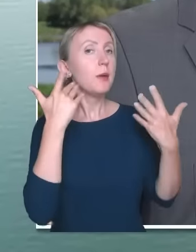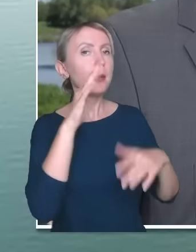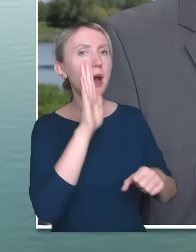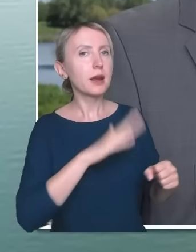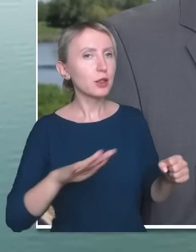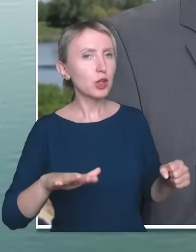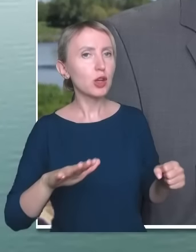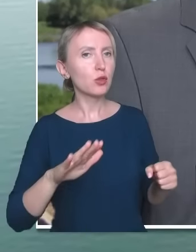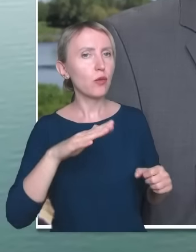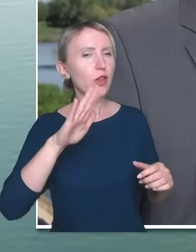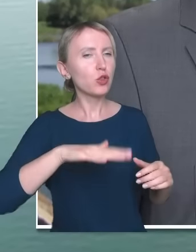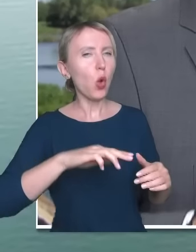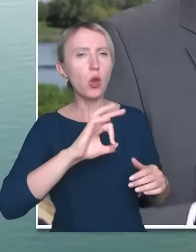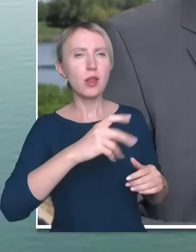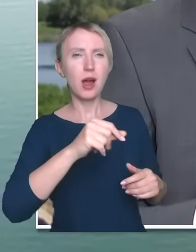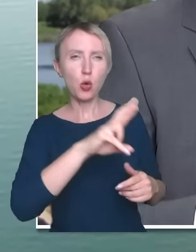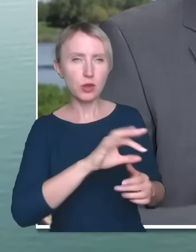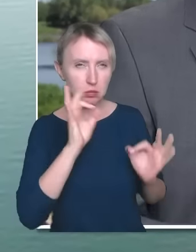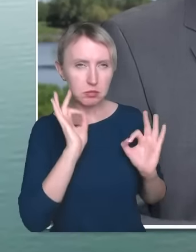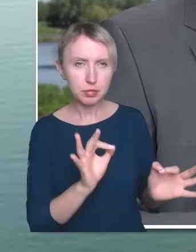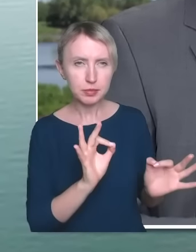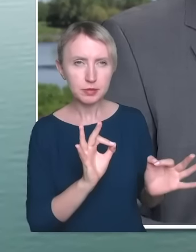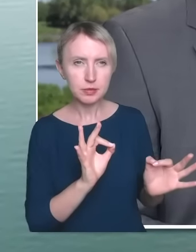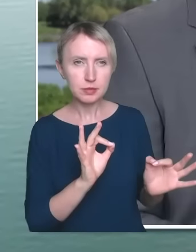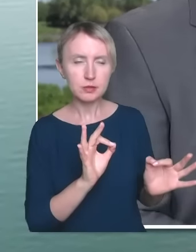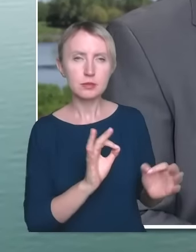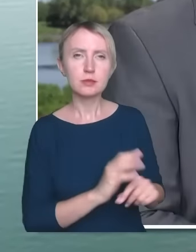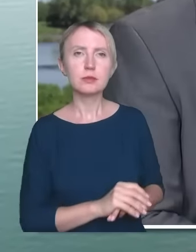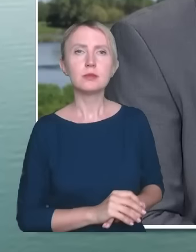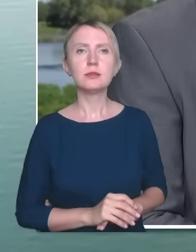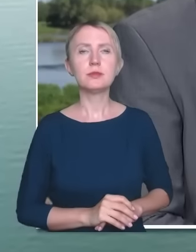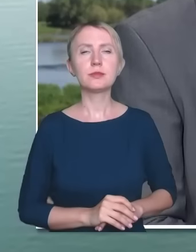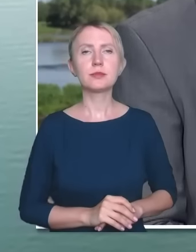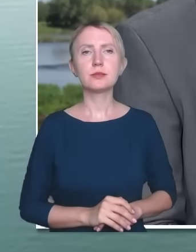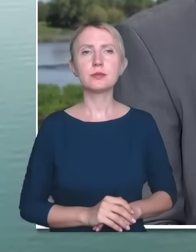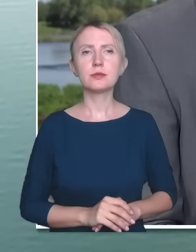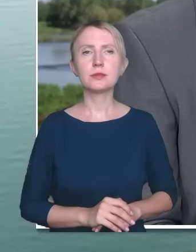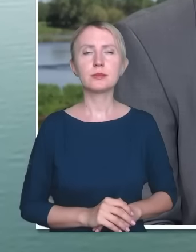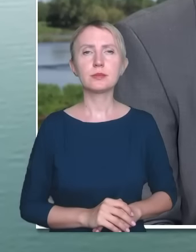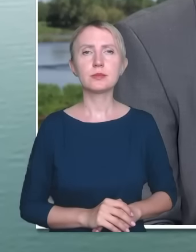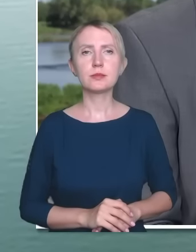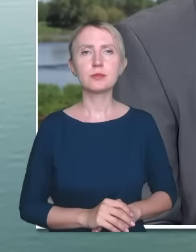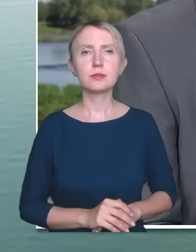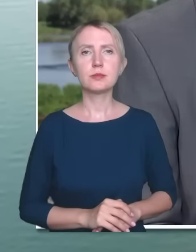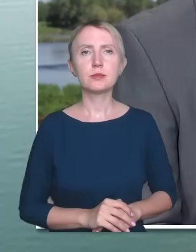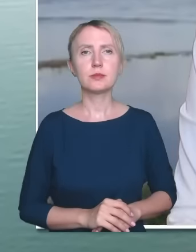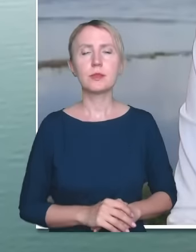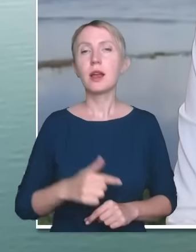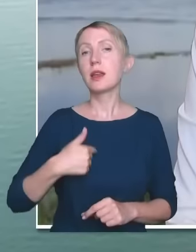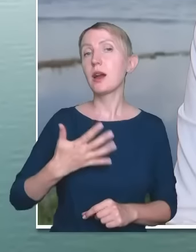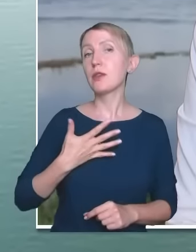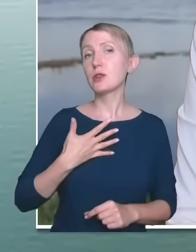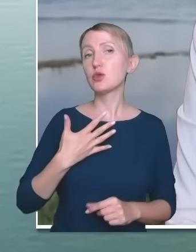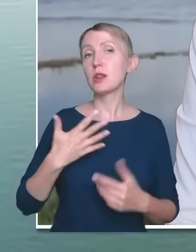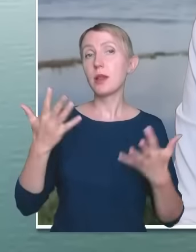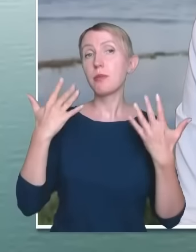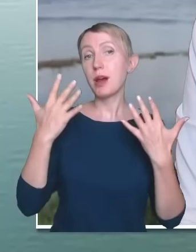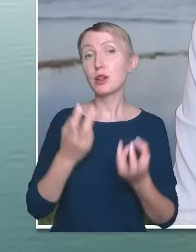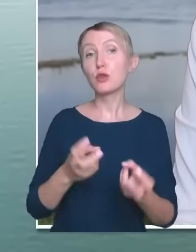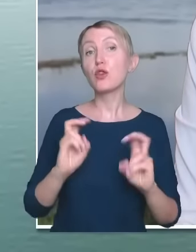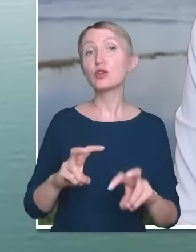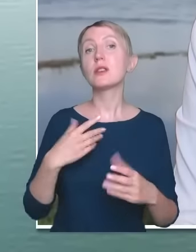Odry to jest dobry pomysł, zdaniem byłego głównego konserwatora przyrody, czy... Mam wrażenie, że ten park jest stworzony po to, żeby